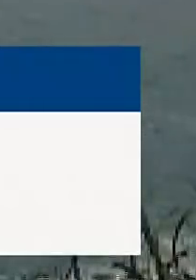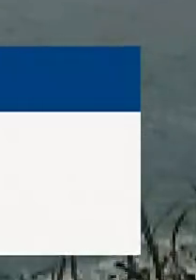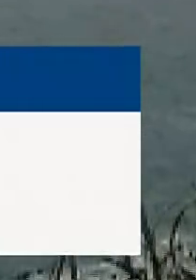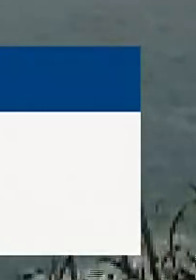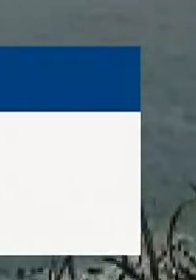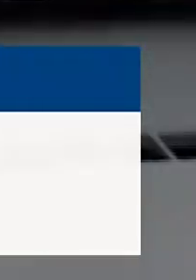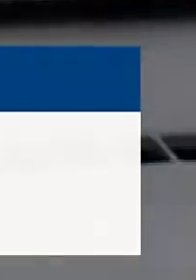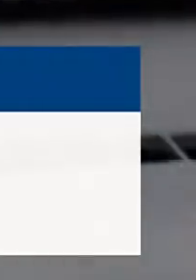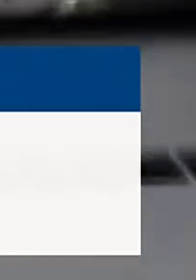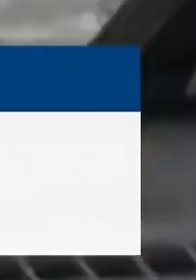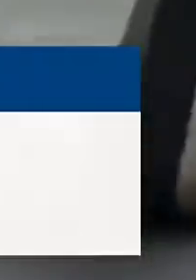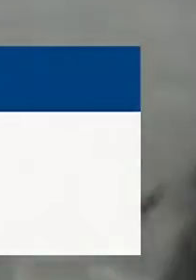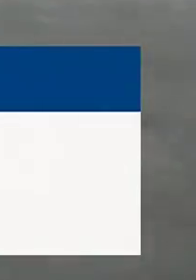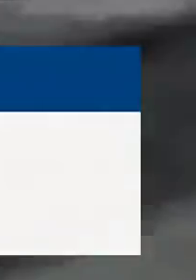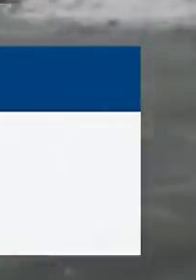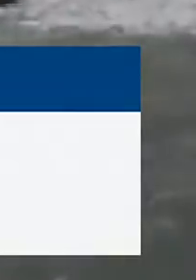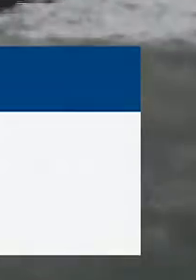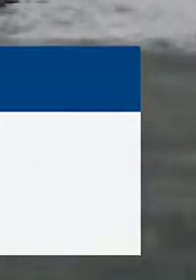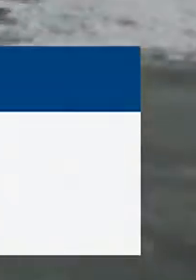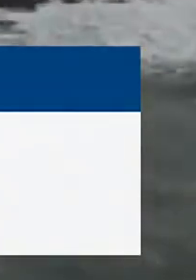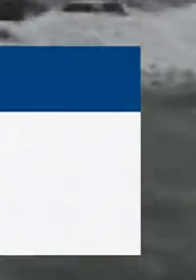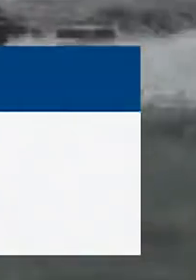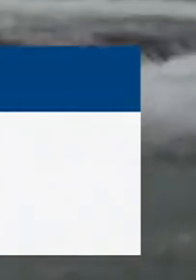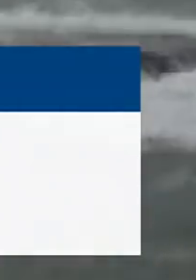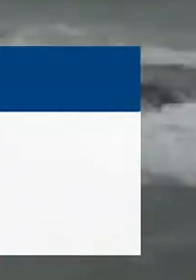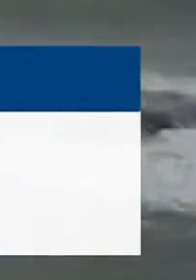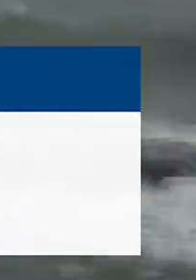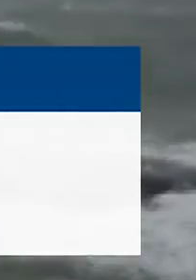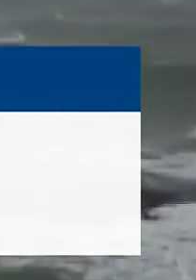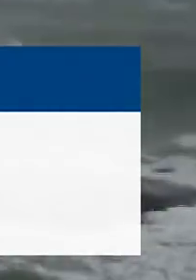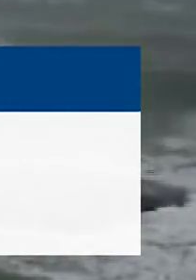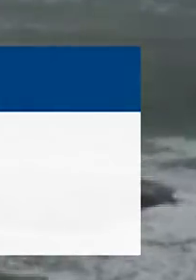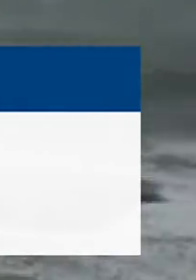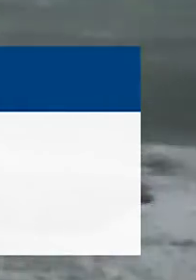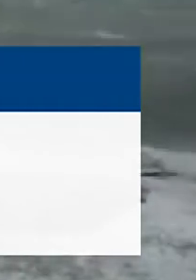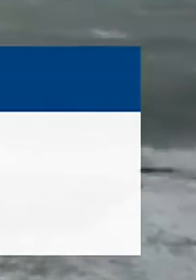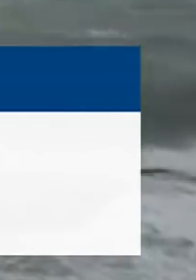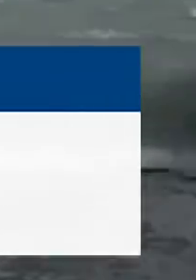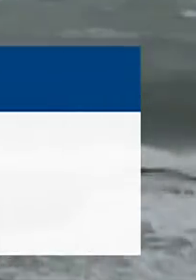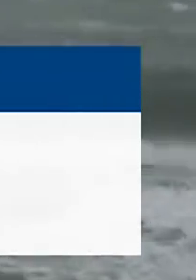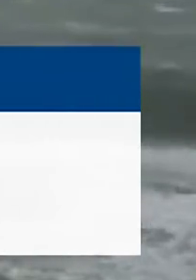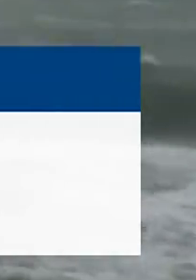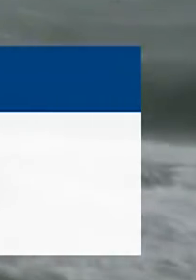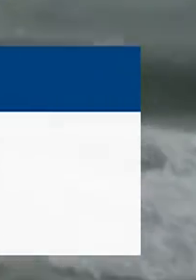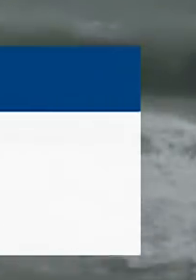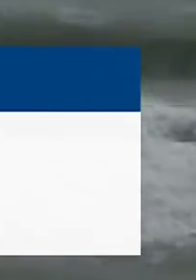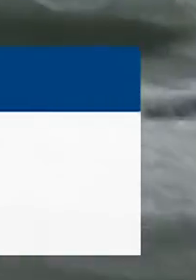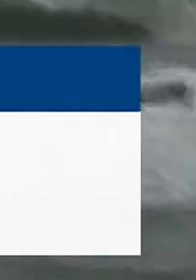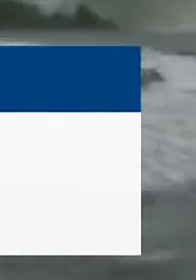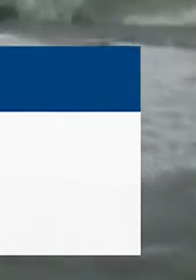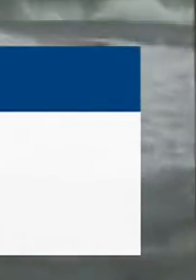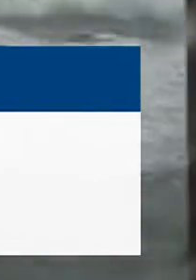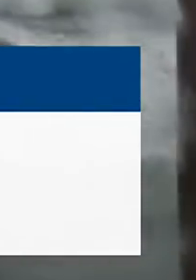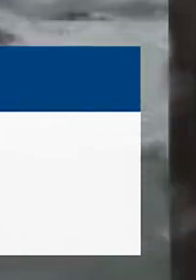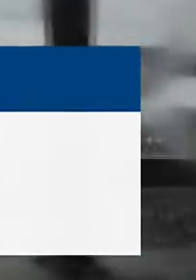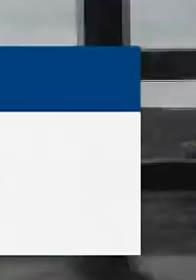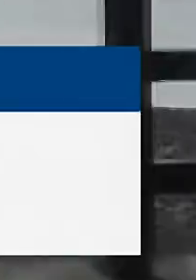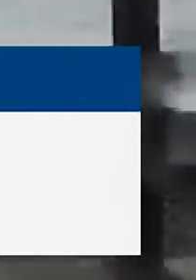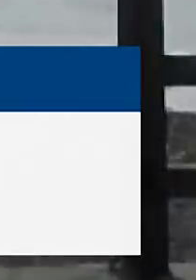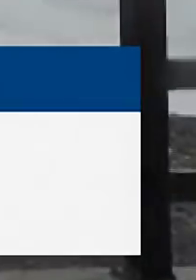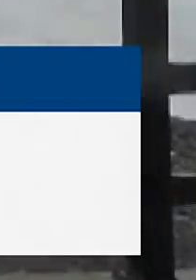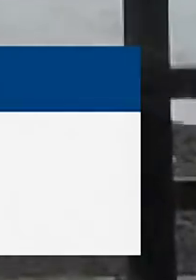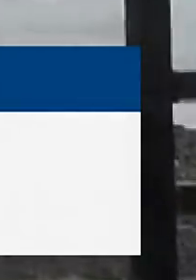뭐 아주 젊은 힘센 젊은 남자들을 제외하고는 여자분들이나 노약자들은